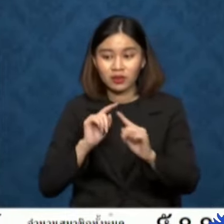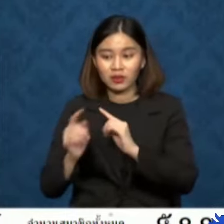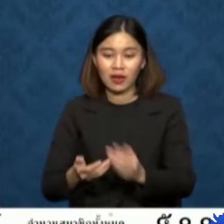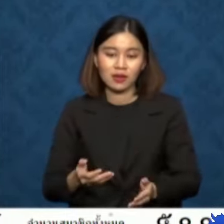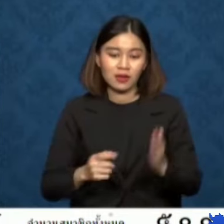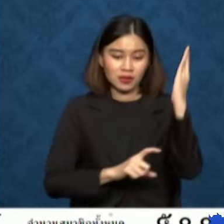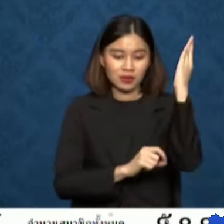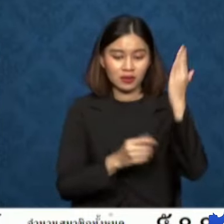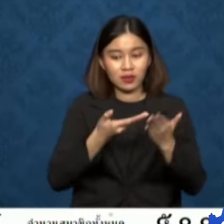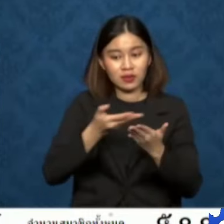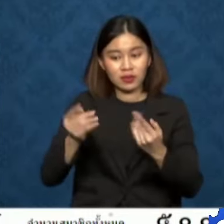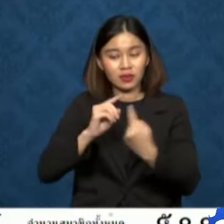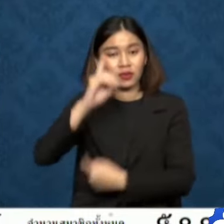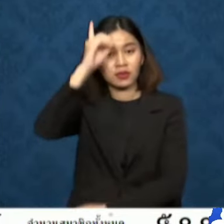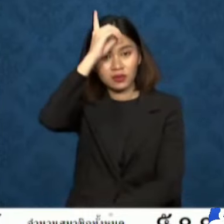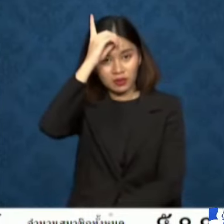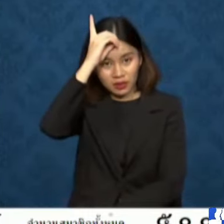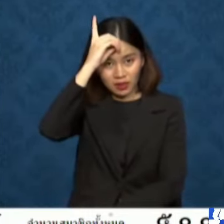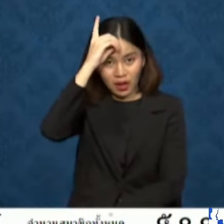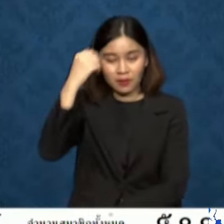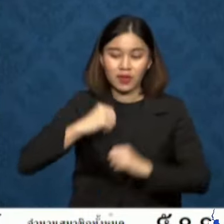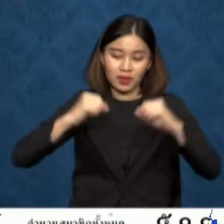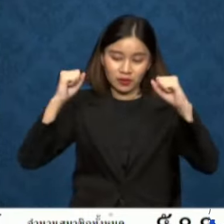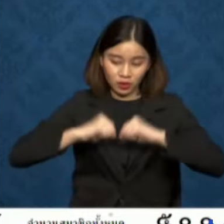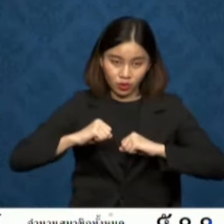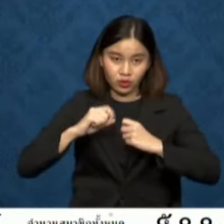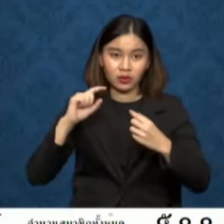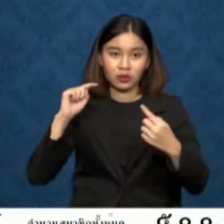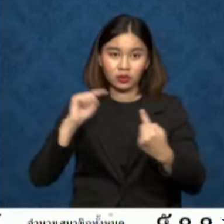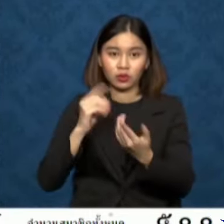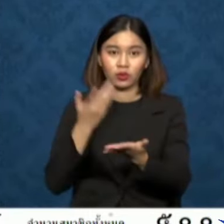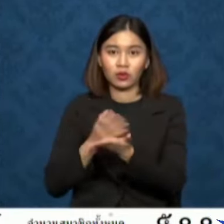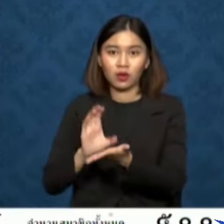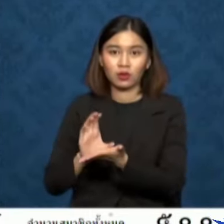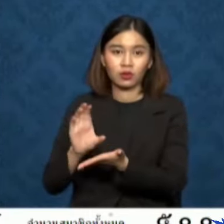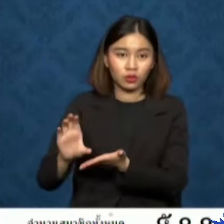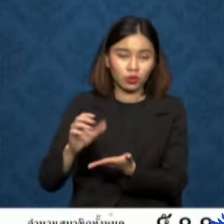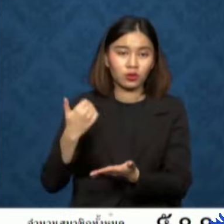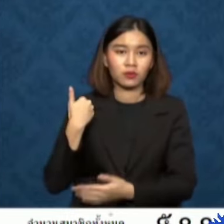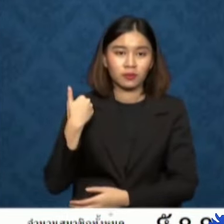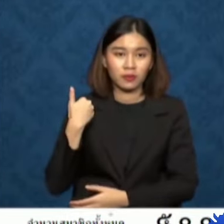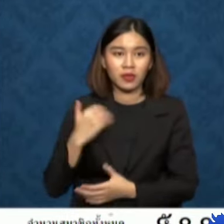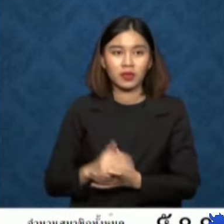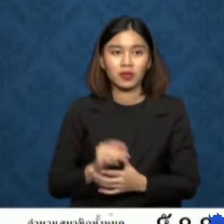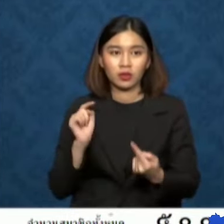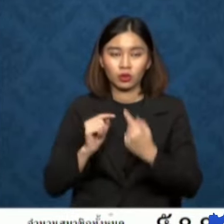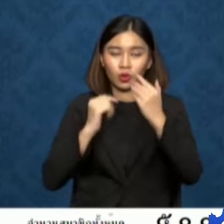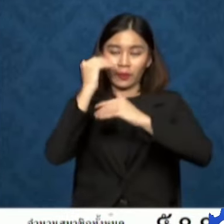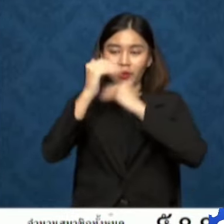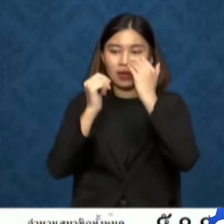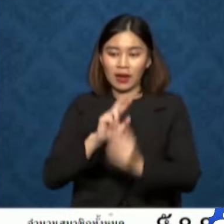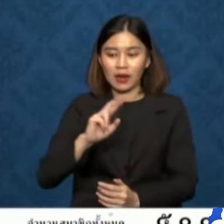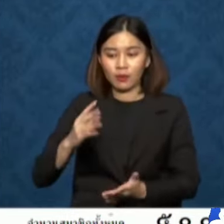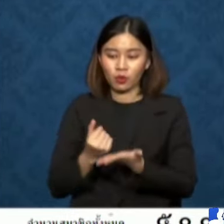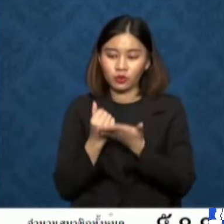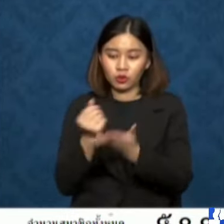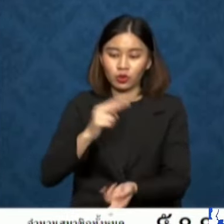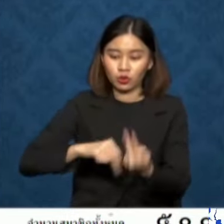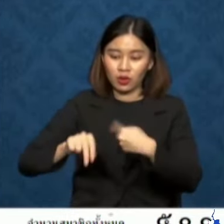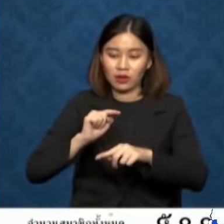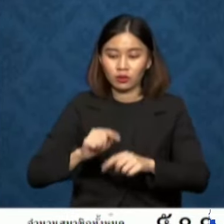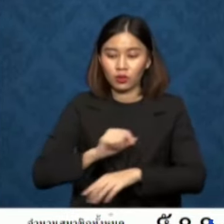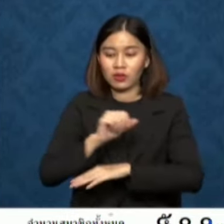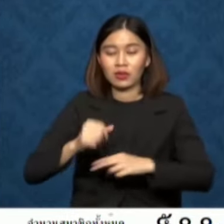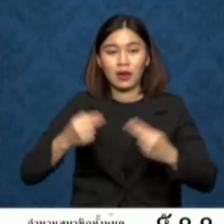ซื้อเรือดำน้ำจากเยอรมันครับก็มีข้อตกลงร่วมทุนระหว่างบริษัทเยอรมันกับบริษัทสิงคโปร์ในการพัฒนาระบบอำนวยการในสนาม